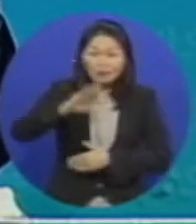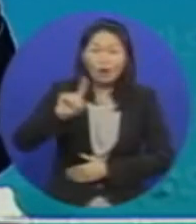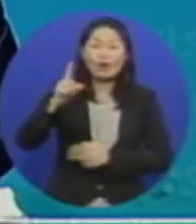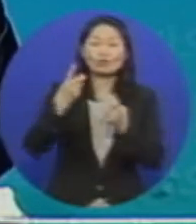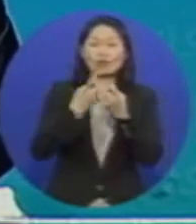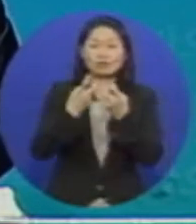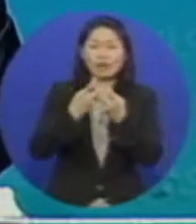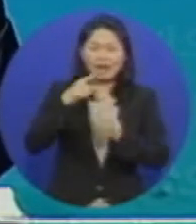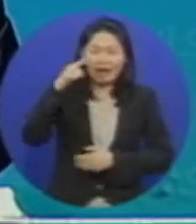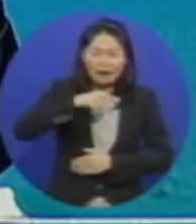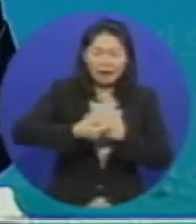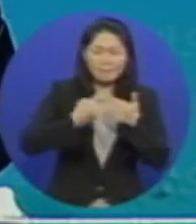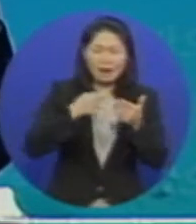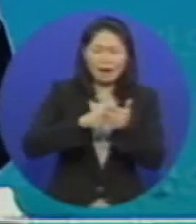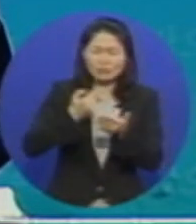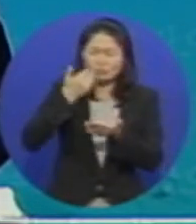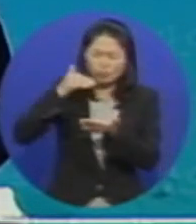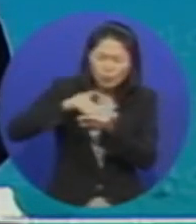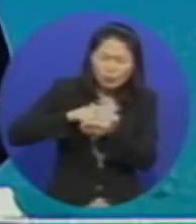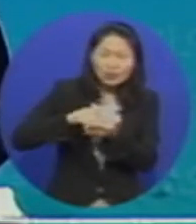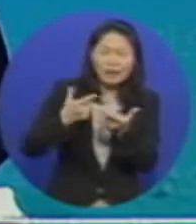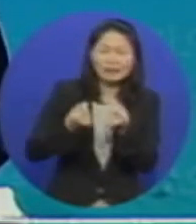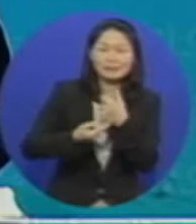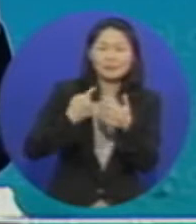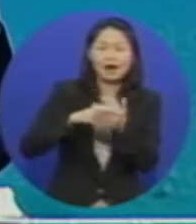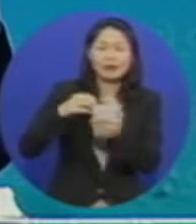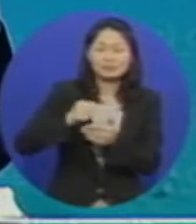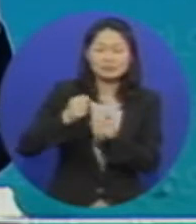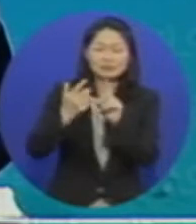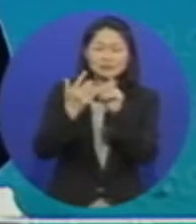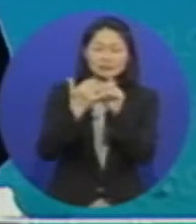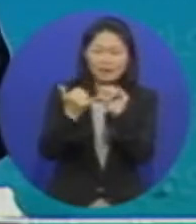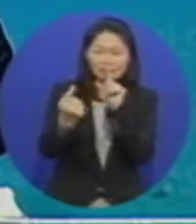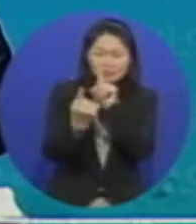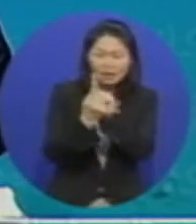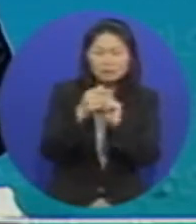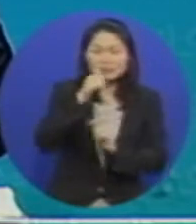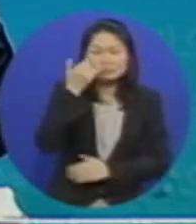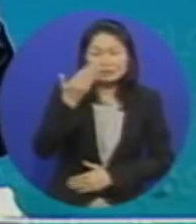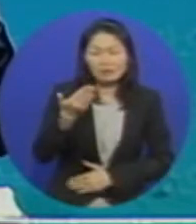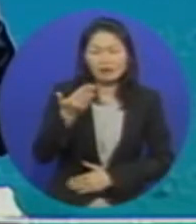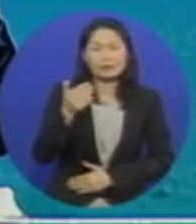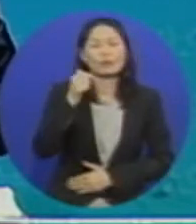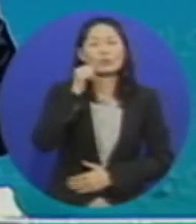악한 나오므로 돌 같은 마음으로 사람을 돼요 못하죠